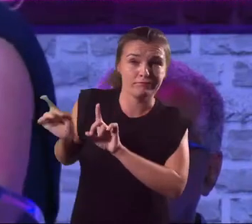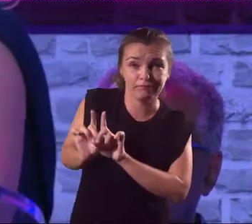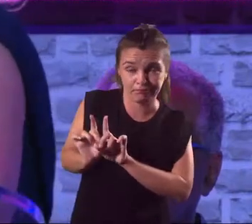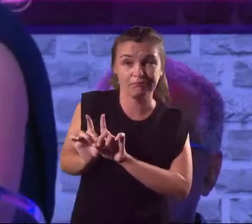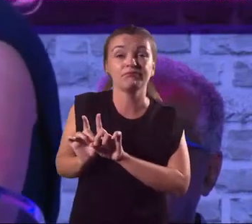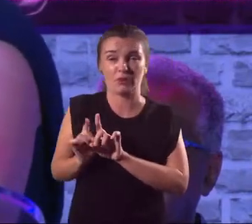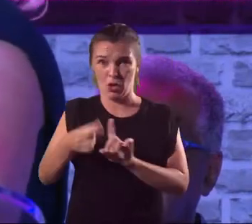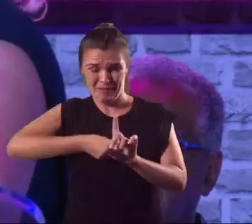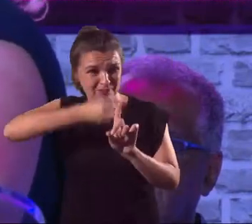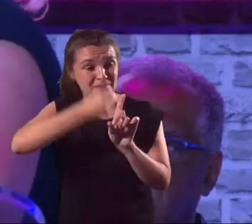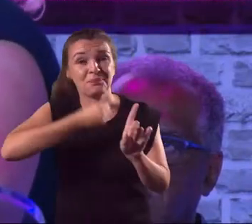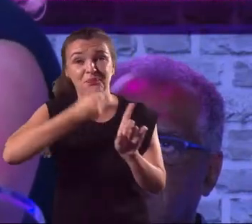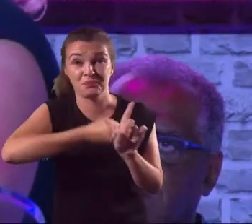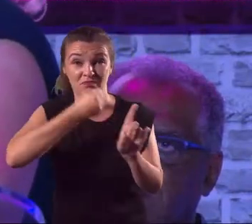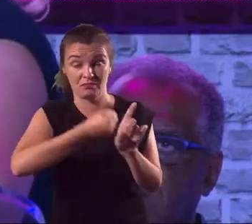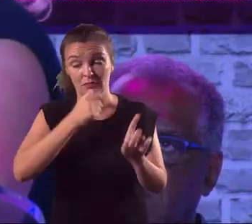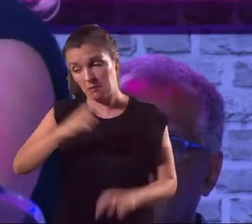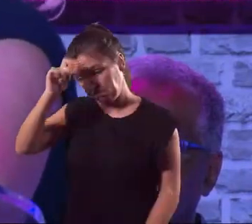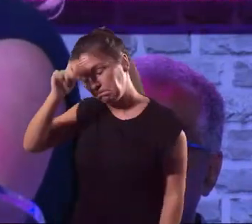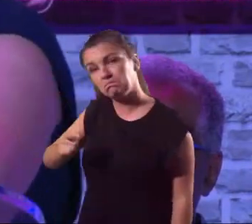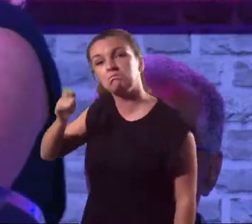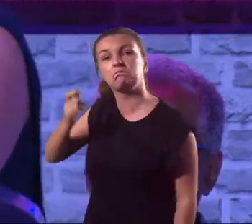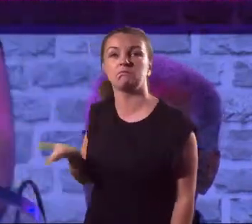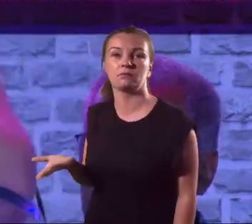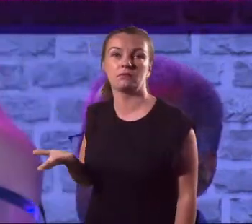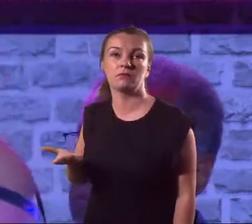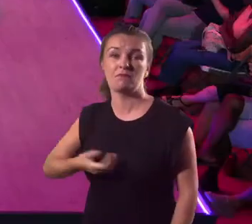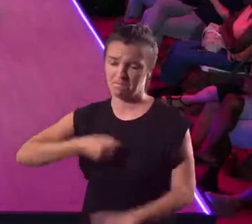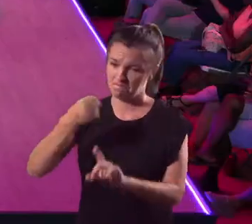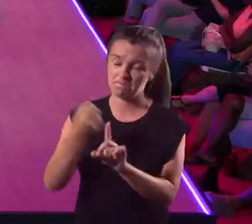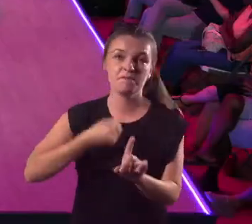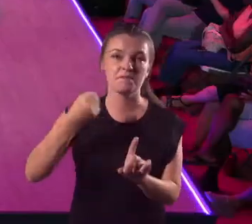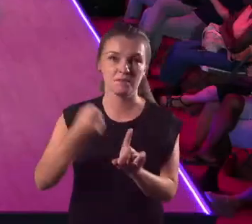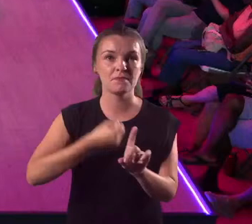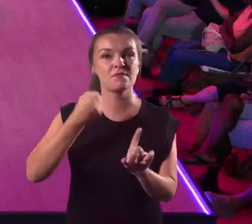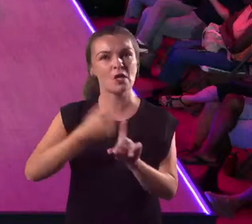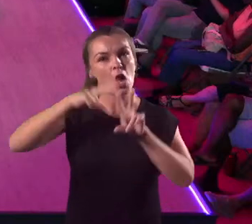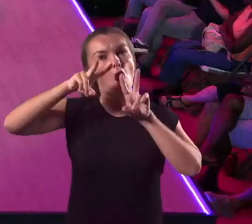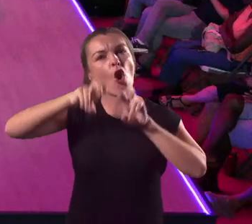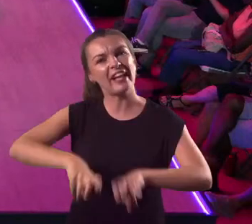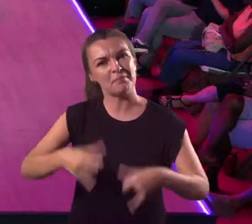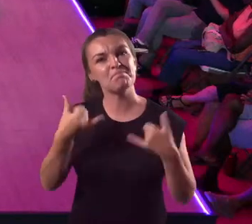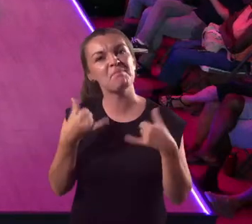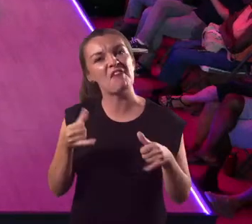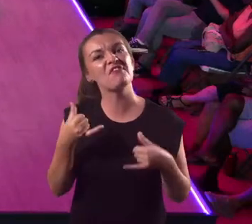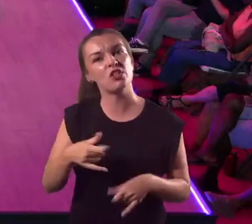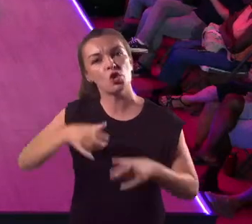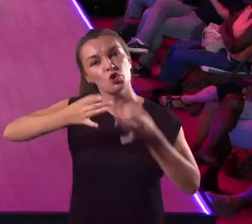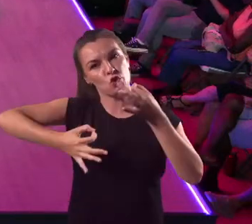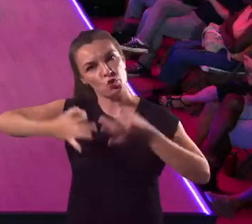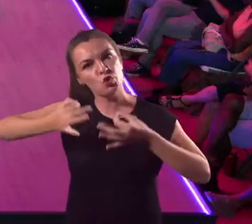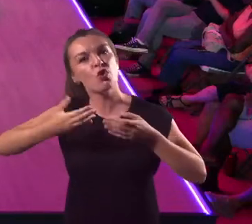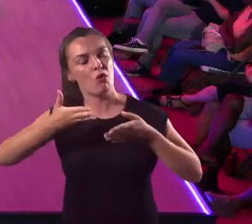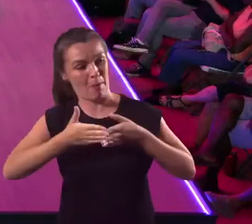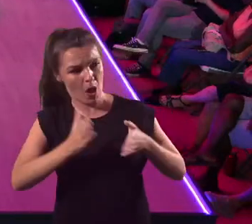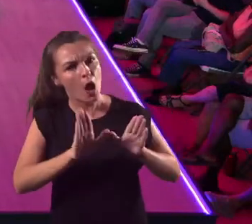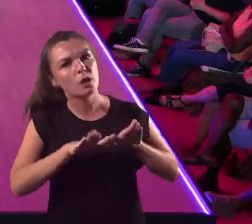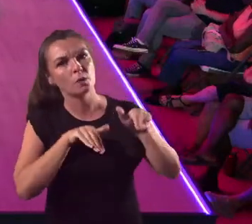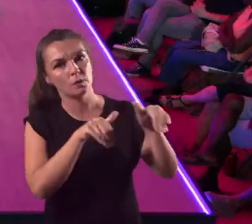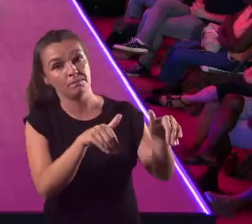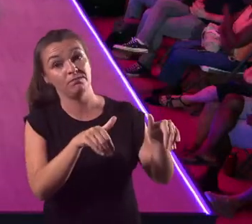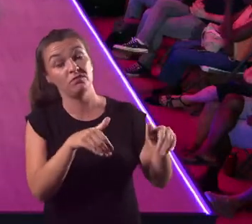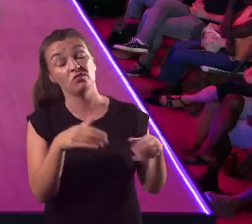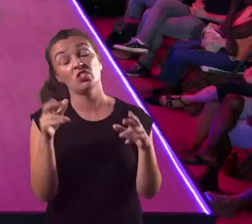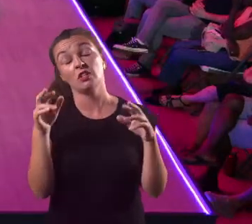la Guadeloupe. C'est grâce à ce combat que la suite d'instruction a été demandée par la juge et que